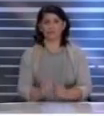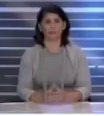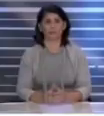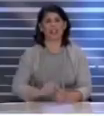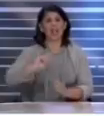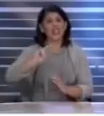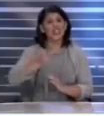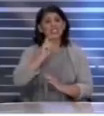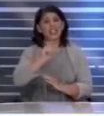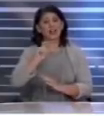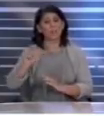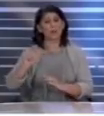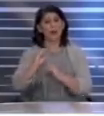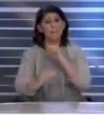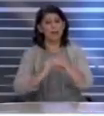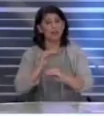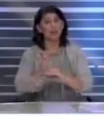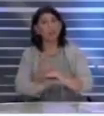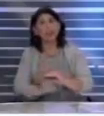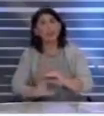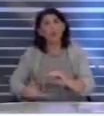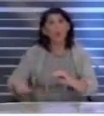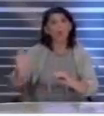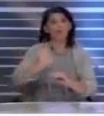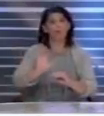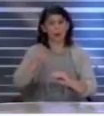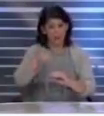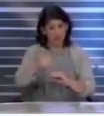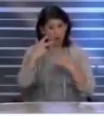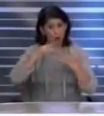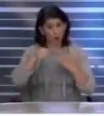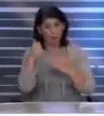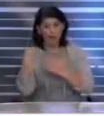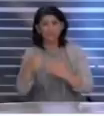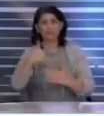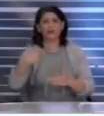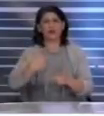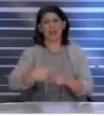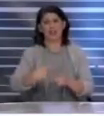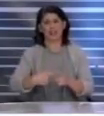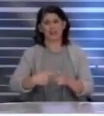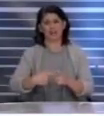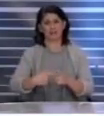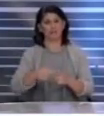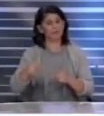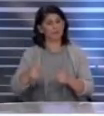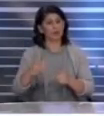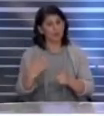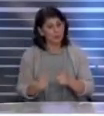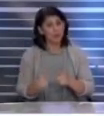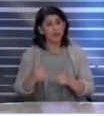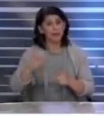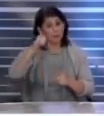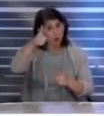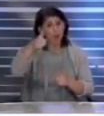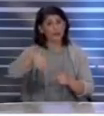284 δισεκατομμύρια επενδύσεων σε όλη την Ευρώπη, εκ των οποίων 8,6 δισεκατομμύρια μόνο και μόνο για την Ελλάδα, η οποία εμφανίζεται πρώτη